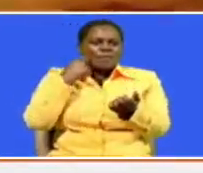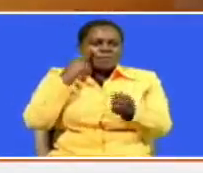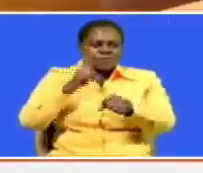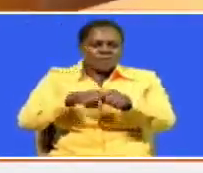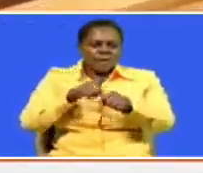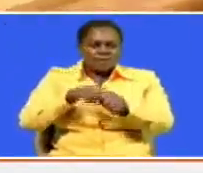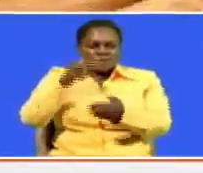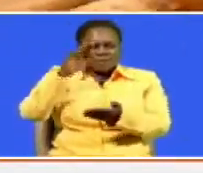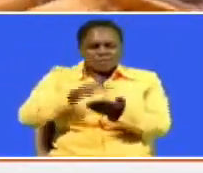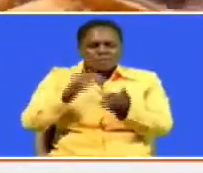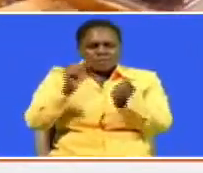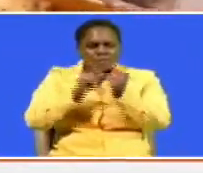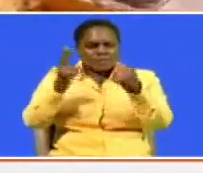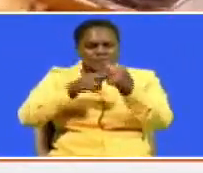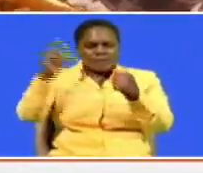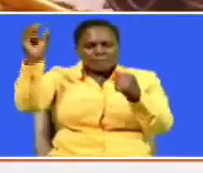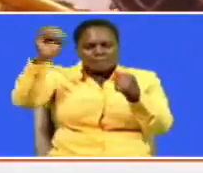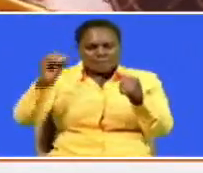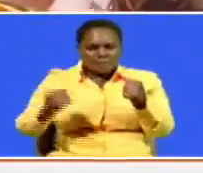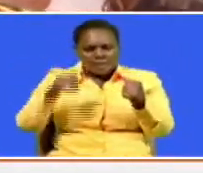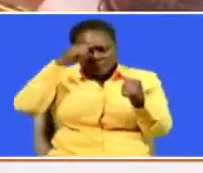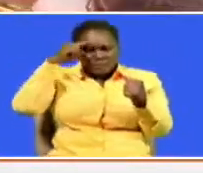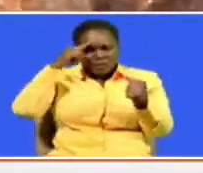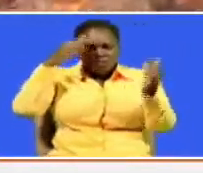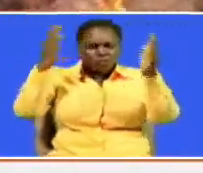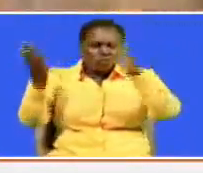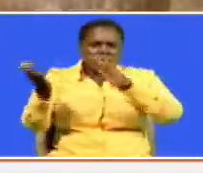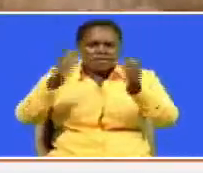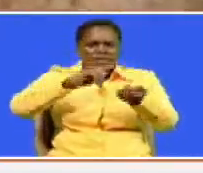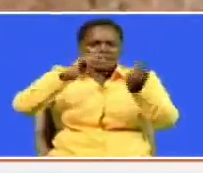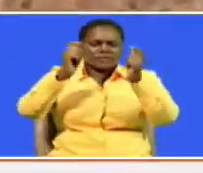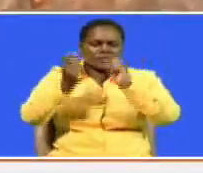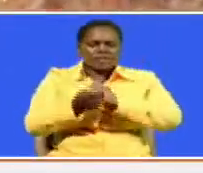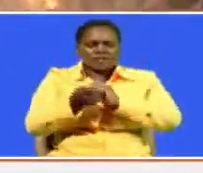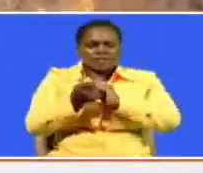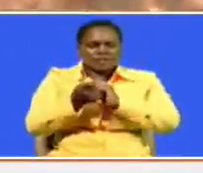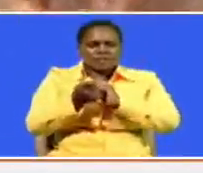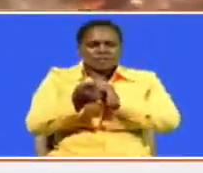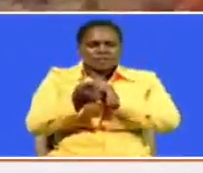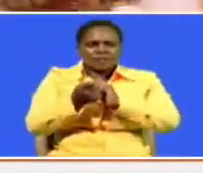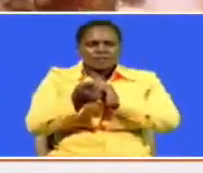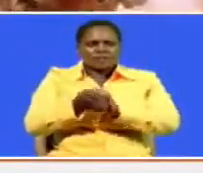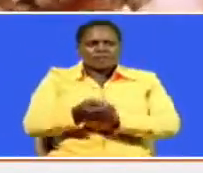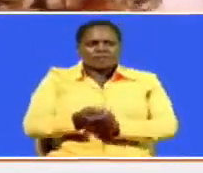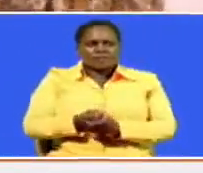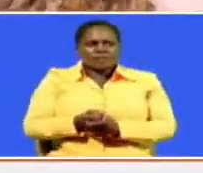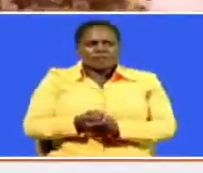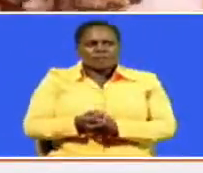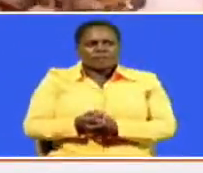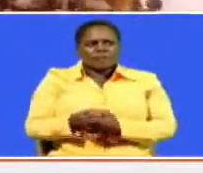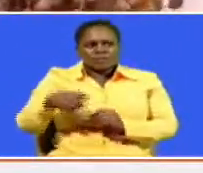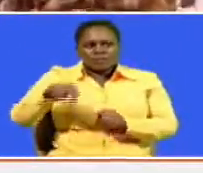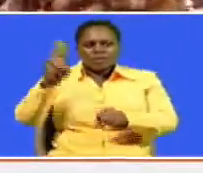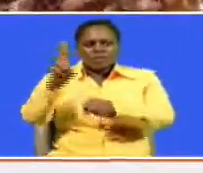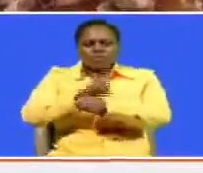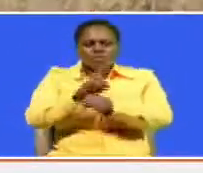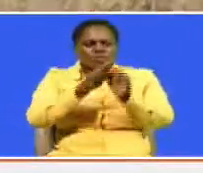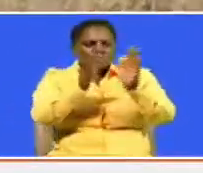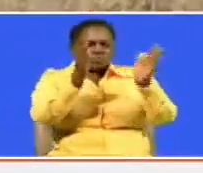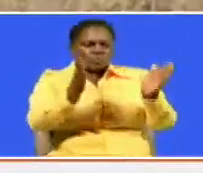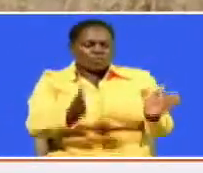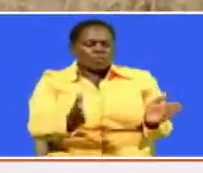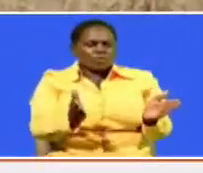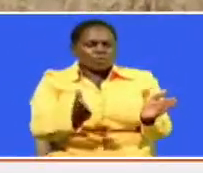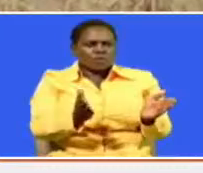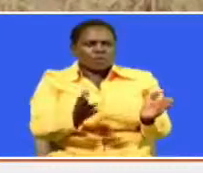has reduced by 17% due to climate change, bushfires and habitat destruction. So tunatumia mizinga, bee